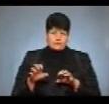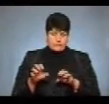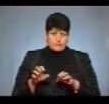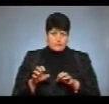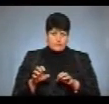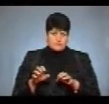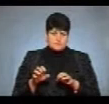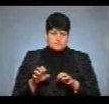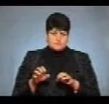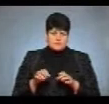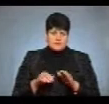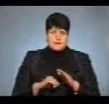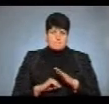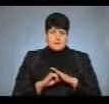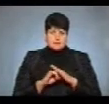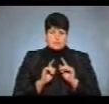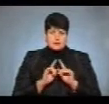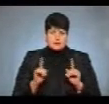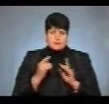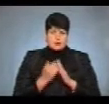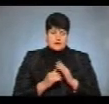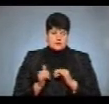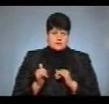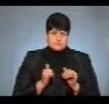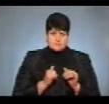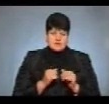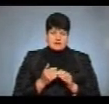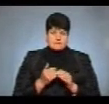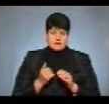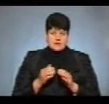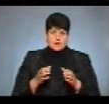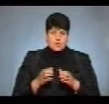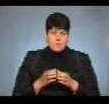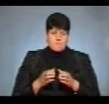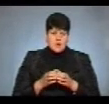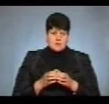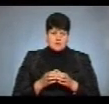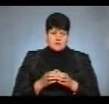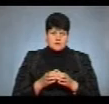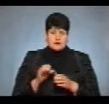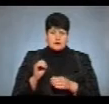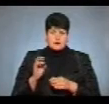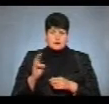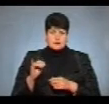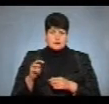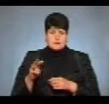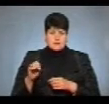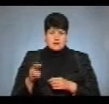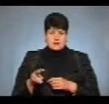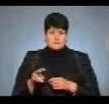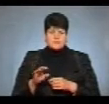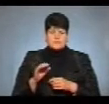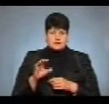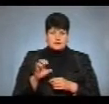І на базі унікального програмного забезпечення від команди Animal ID. Там